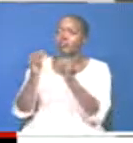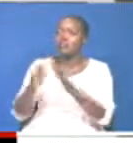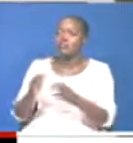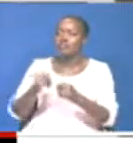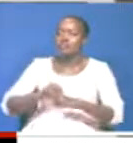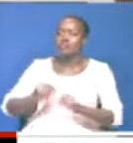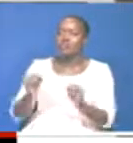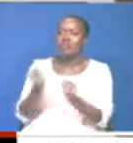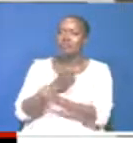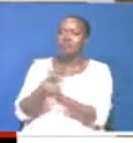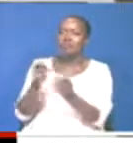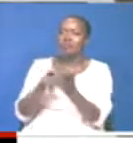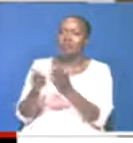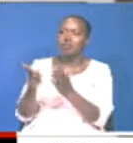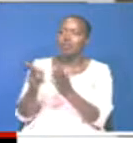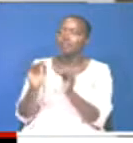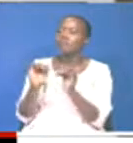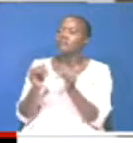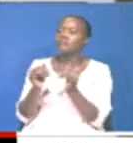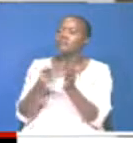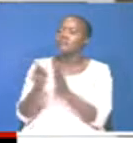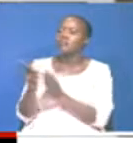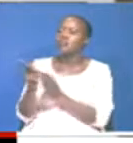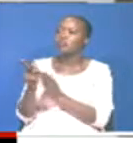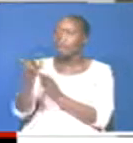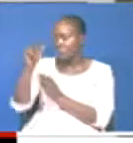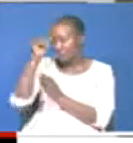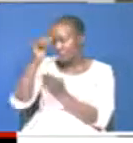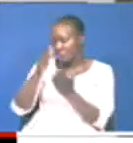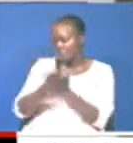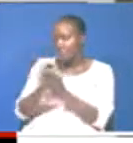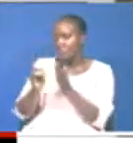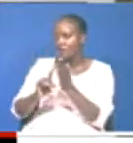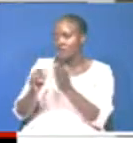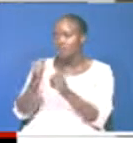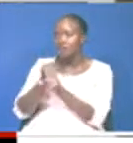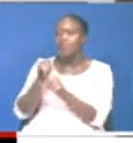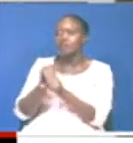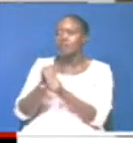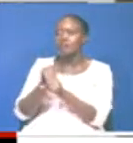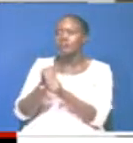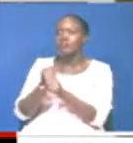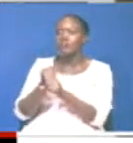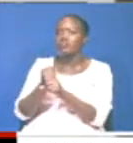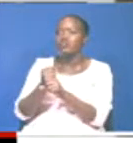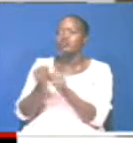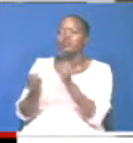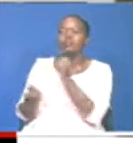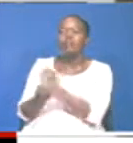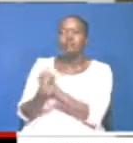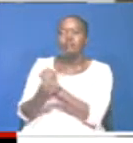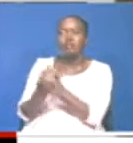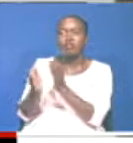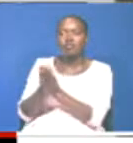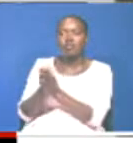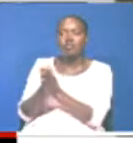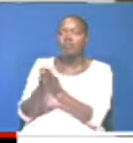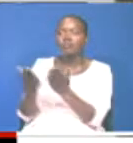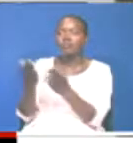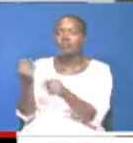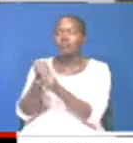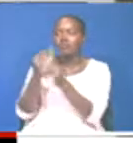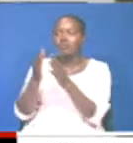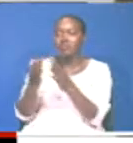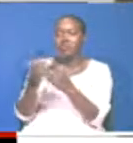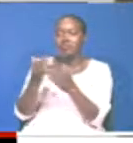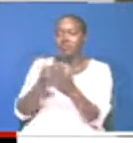kulipa mishahara mpya. Serikali kupitia kwa Wizara ya Leba inasema ilikuwa imeshauriana na wadau mbalimbali kabla ya rais